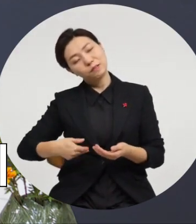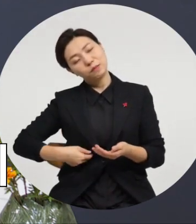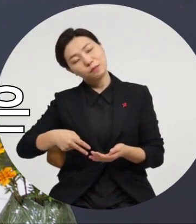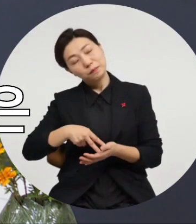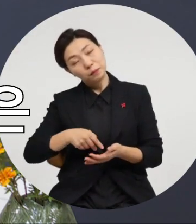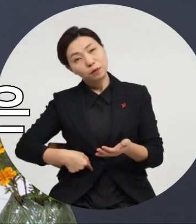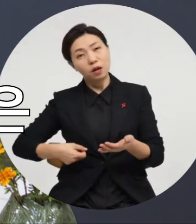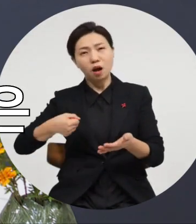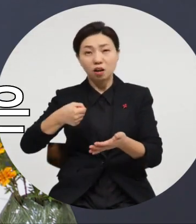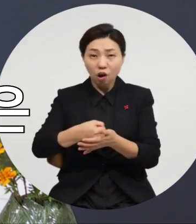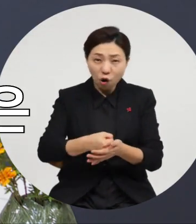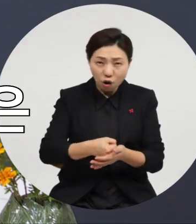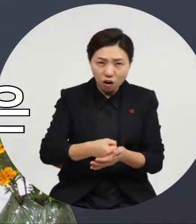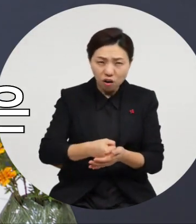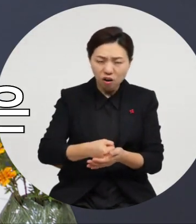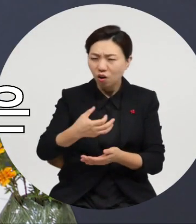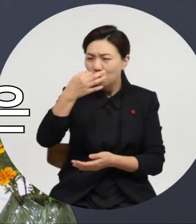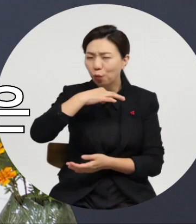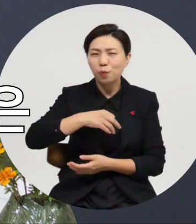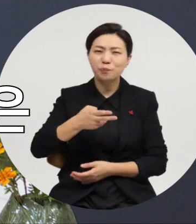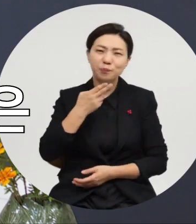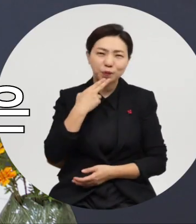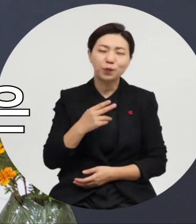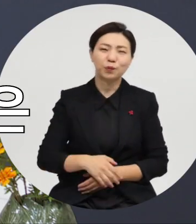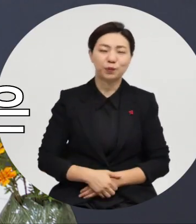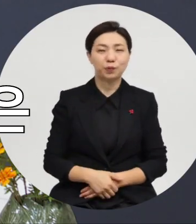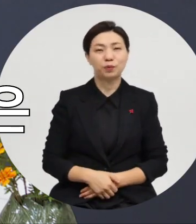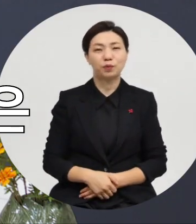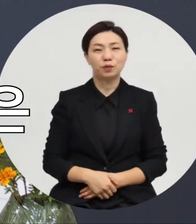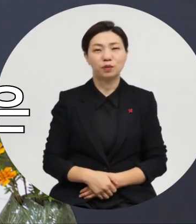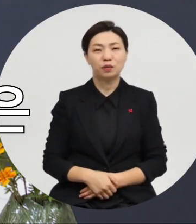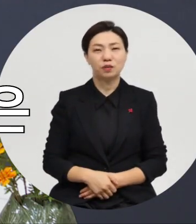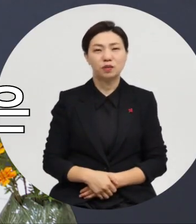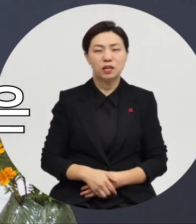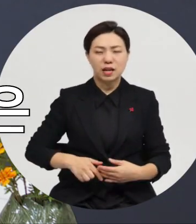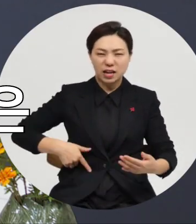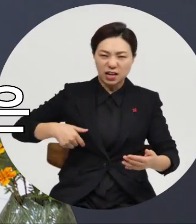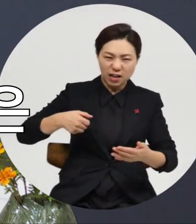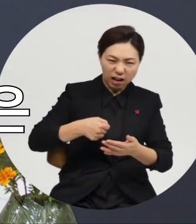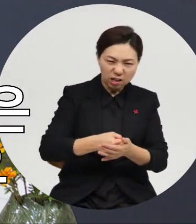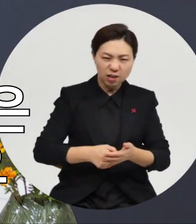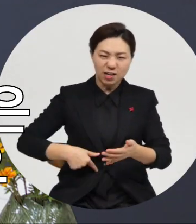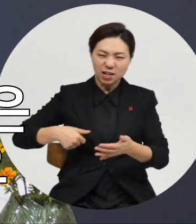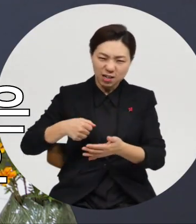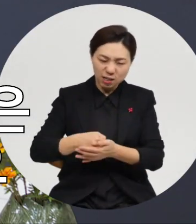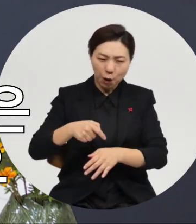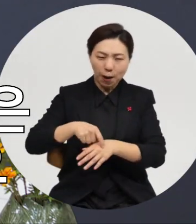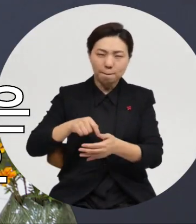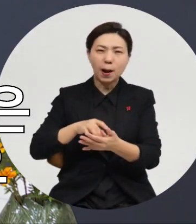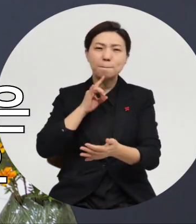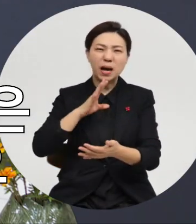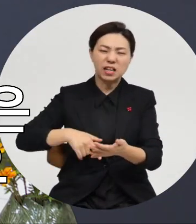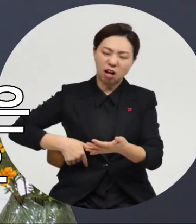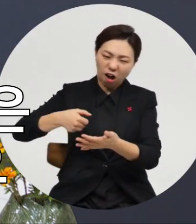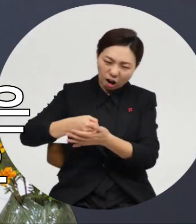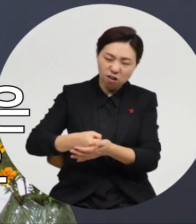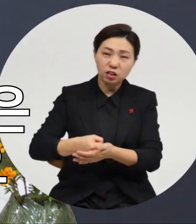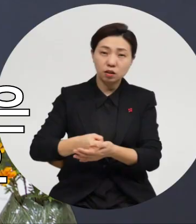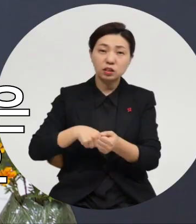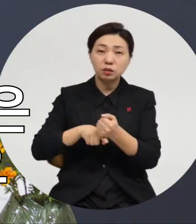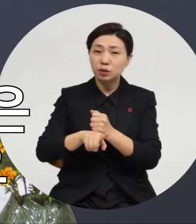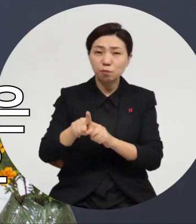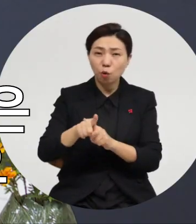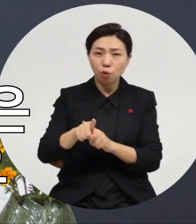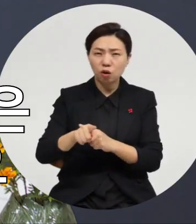일어나야지. 이렇게 각오하고 결심하는 것은 도움이 안 된다. 이렇게 각오하고